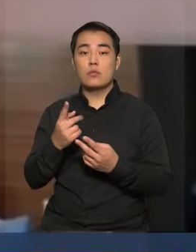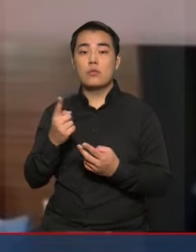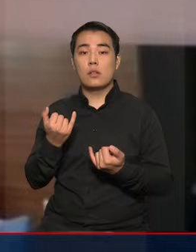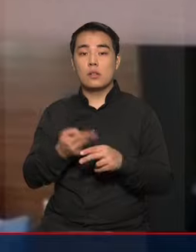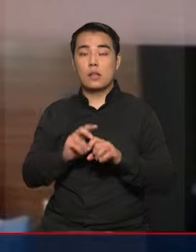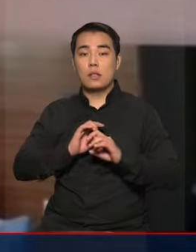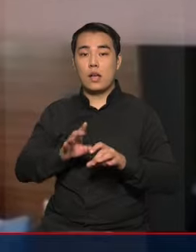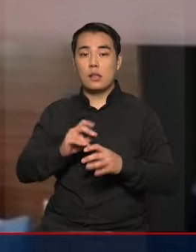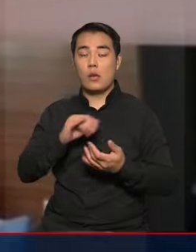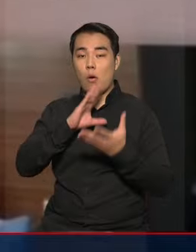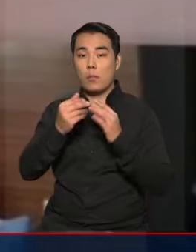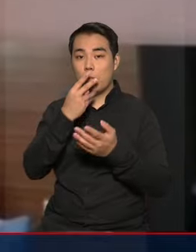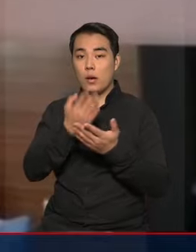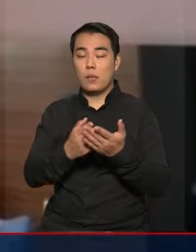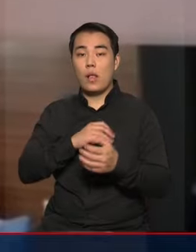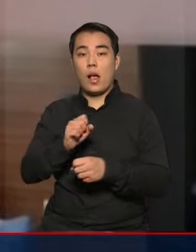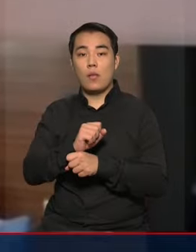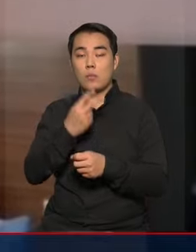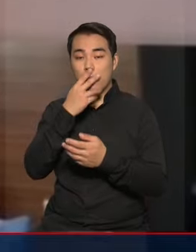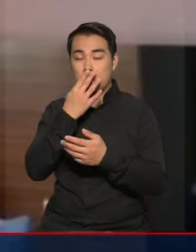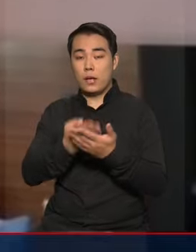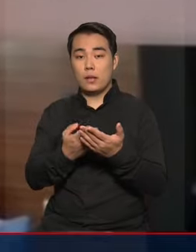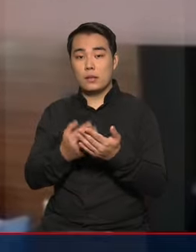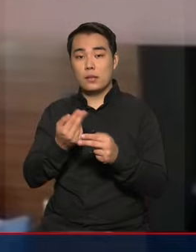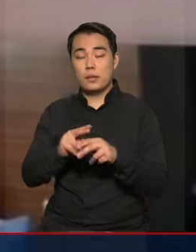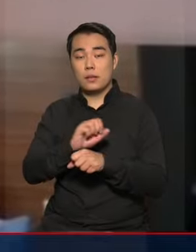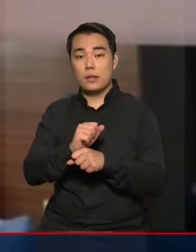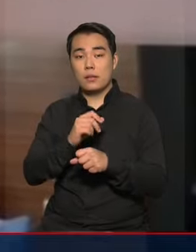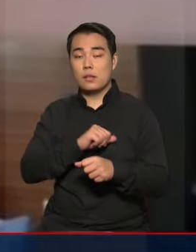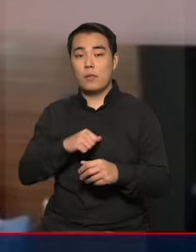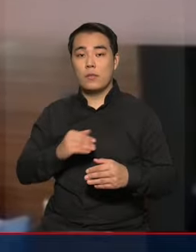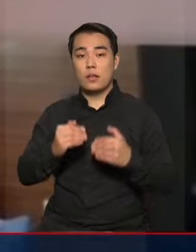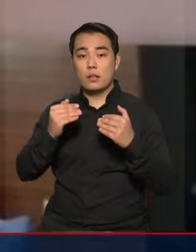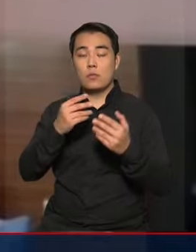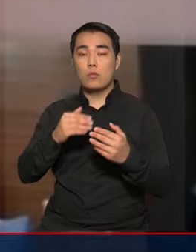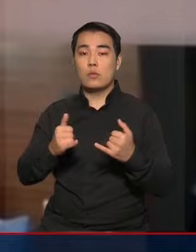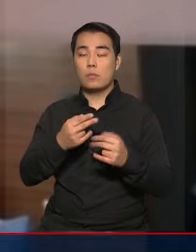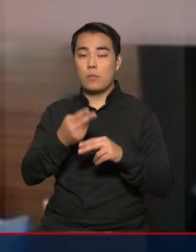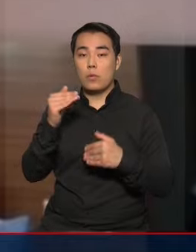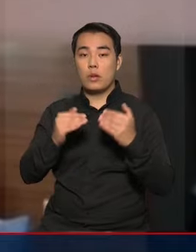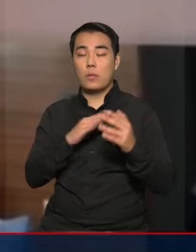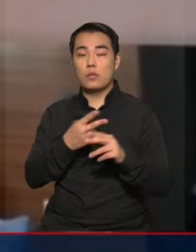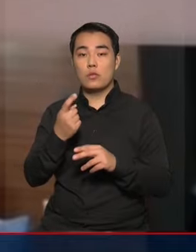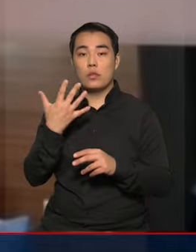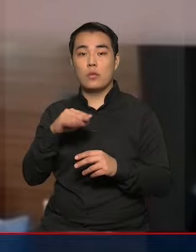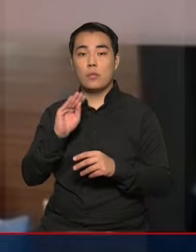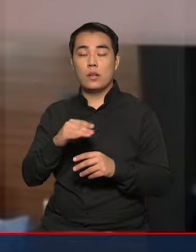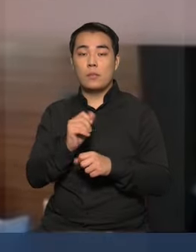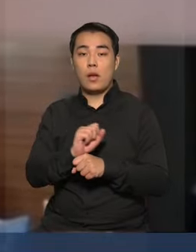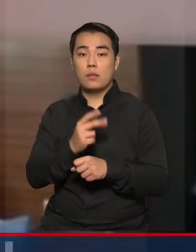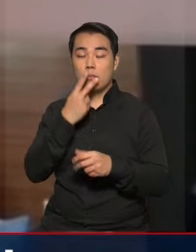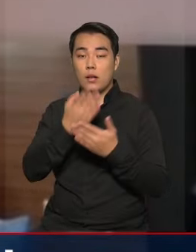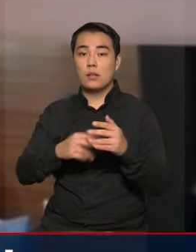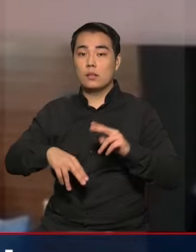Былтыр біз үшін жемісті жыл болды. Авто өндірісте болмаған тарихи көрсеткішке жеттік. Бір жылда 150 мың көлік құрастыру арқылы шетелдік инвесторлардың